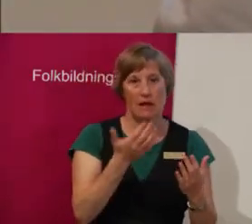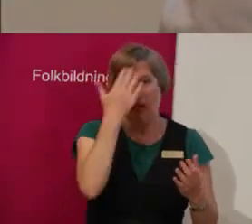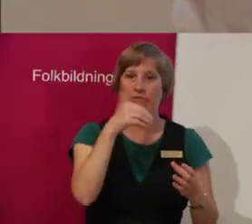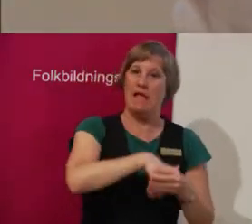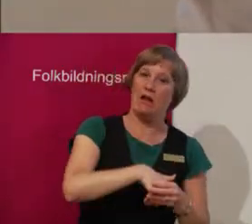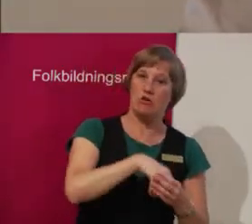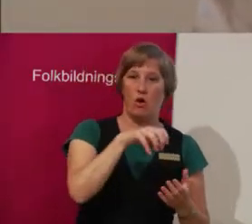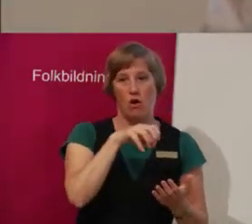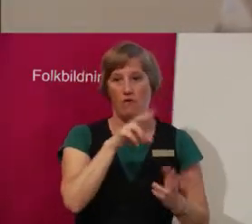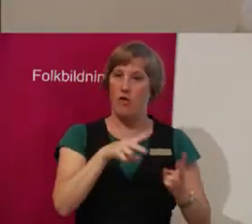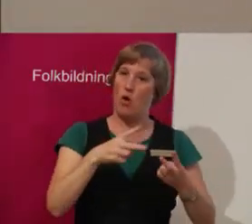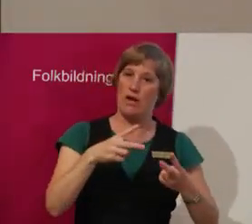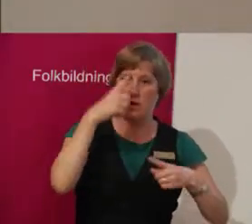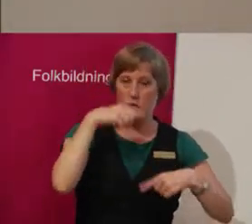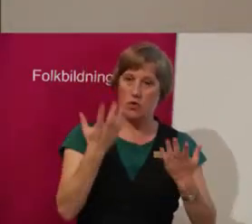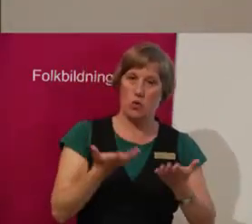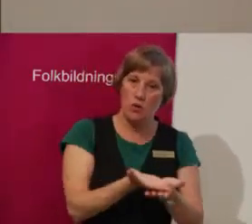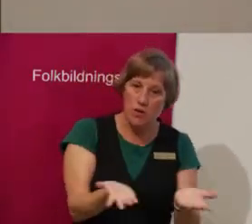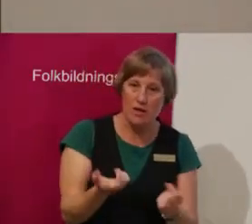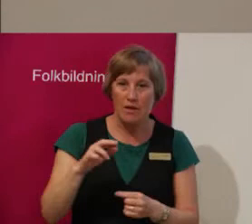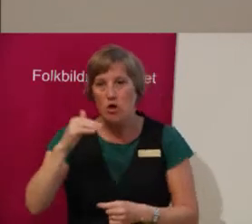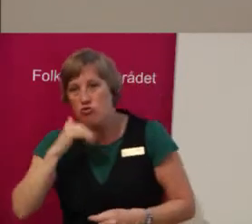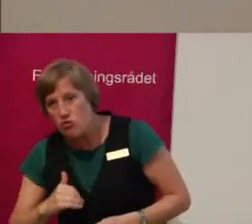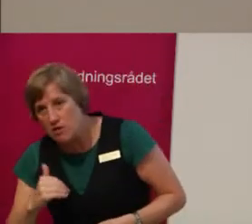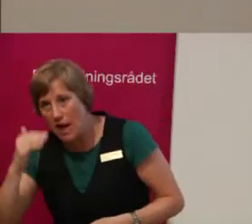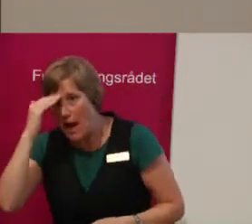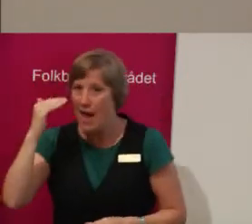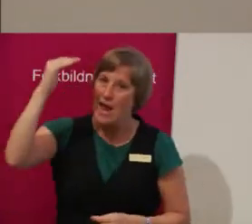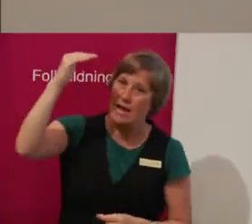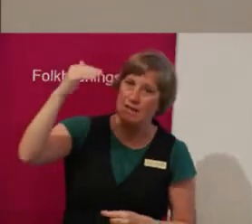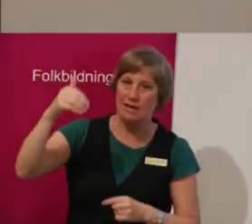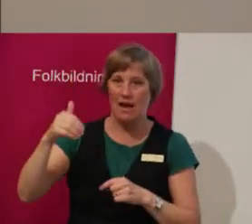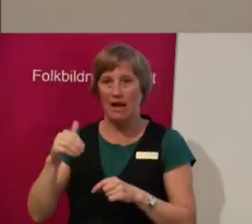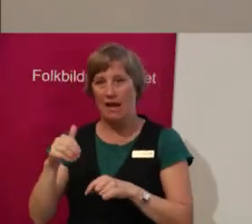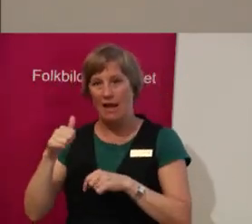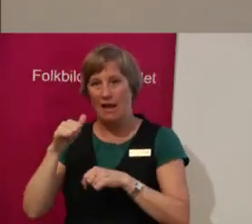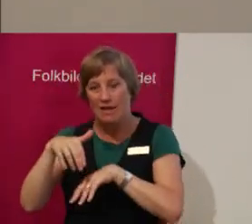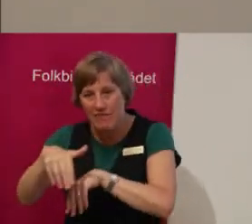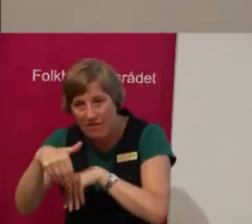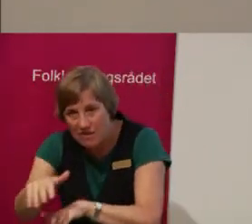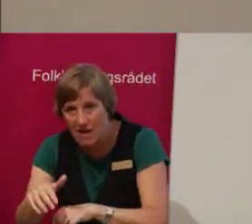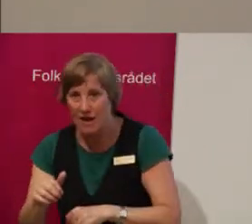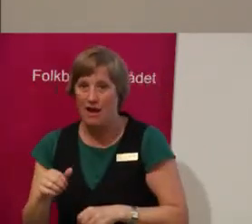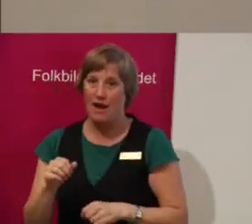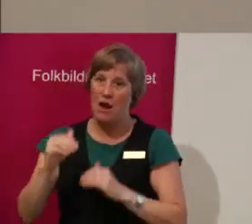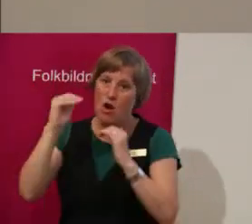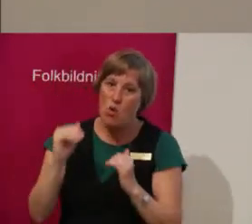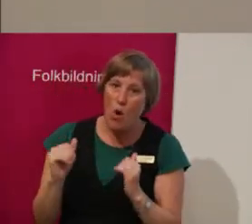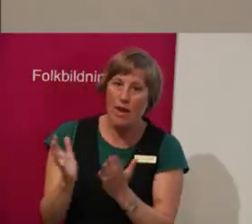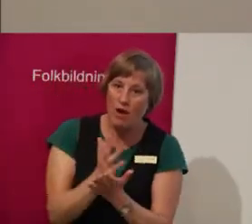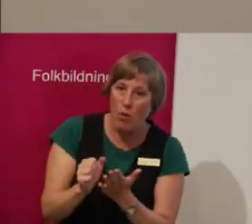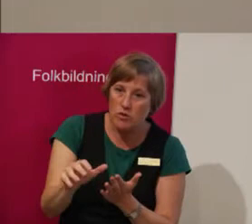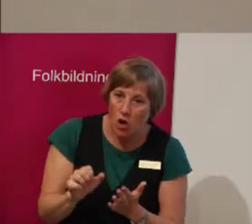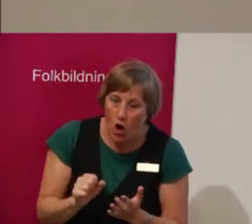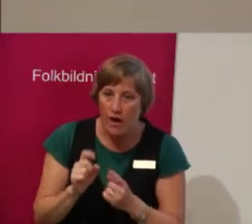Unga, äldre, invandrare, låginkomsttagare, lågutbildade. Och det gör man då inte minst genom att